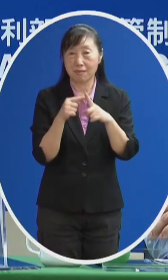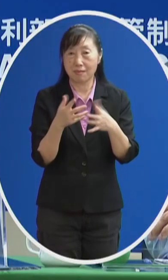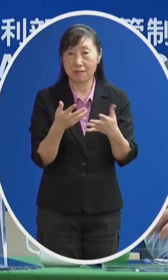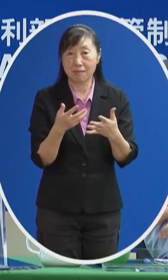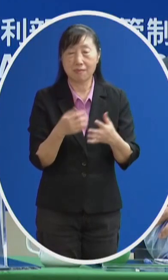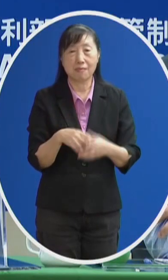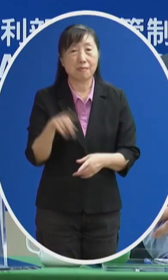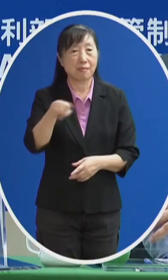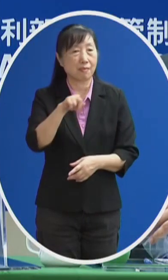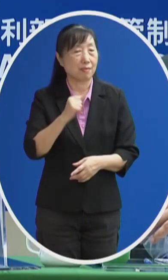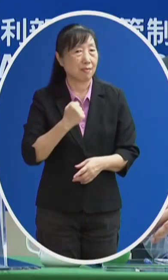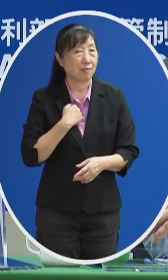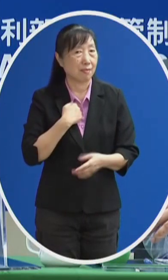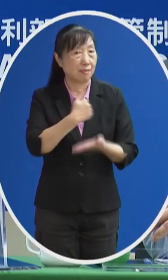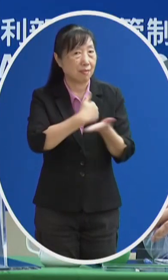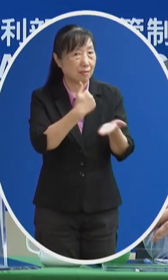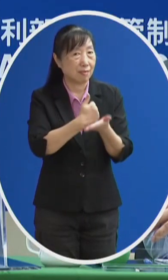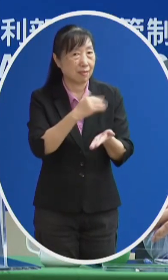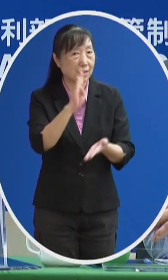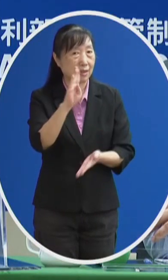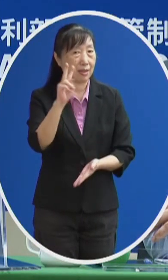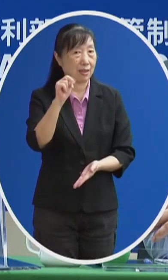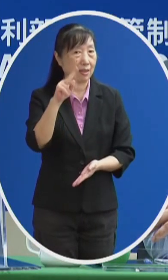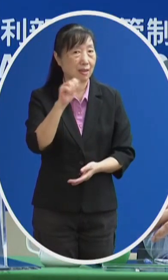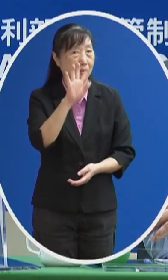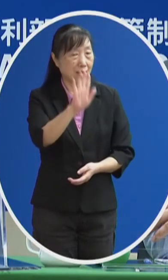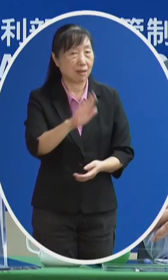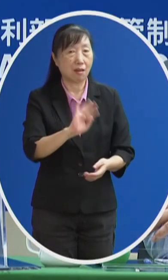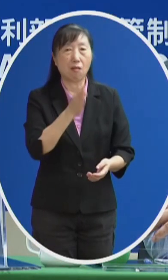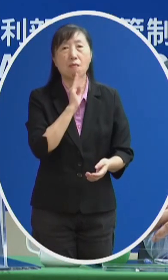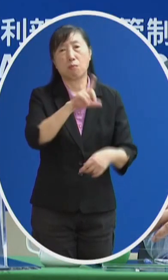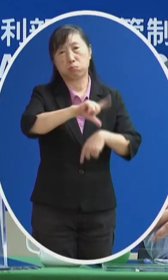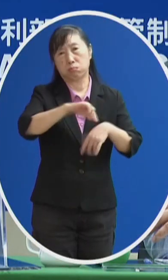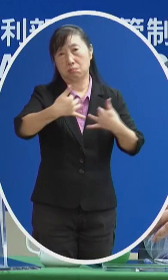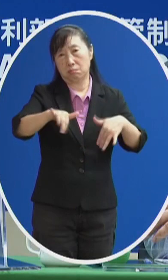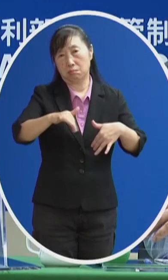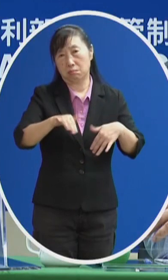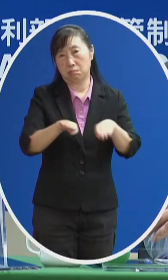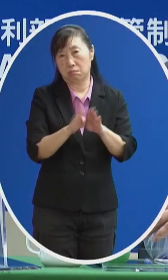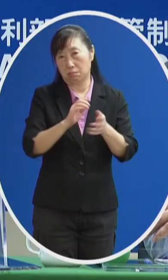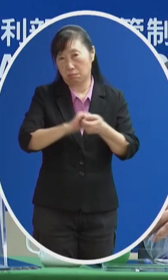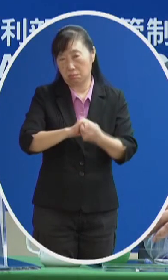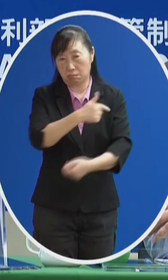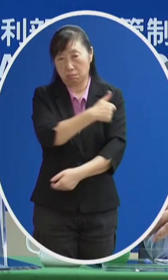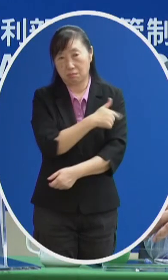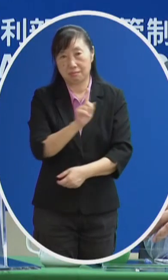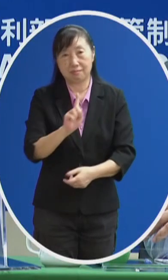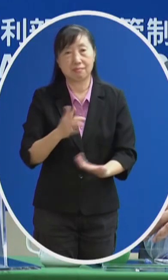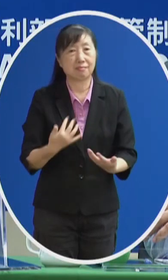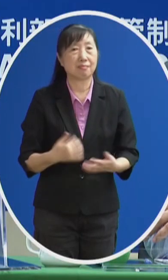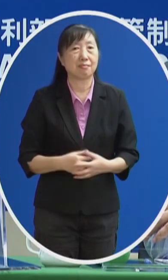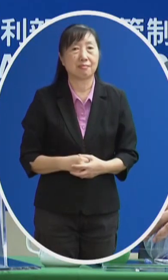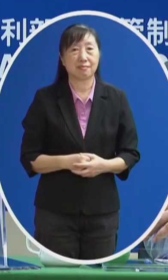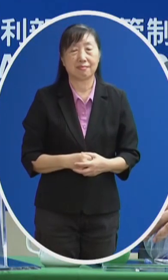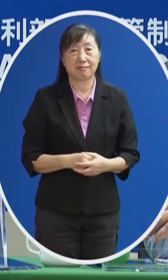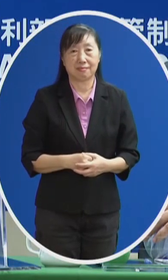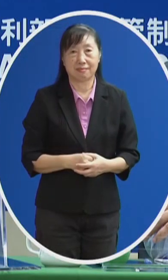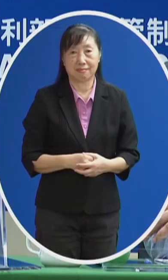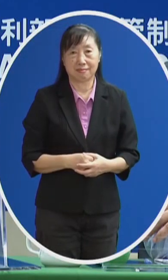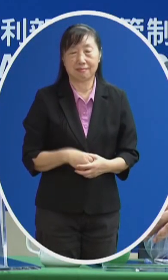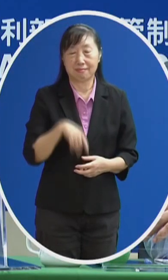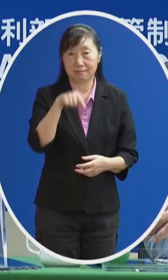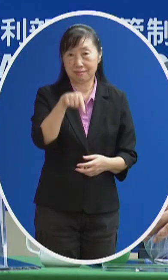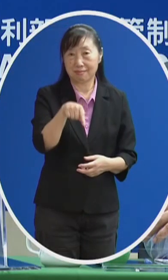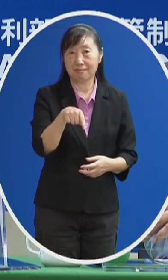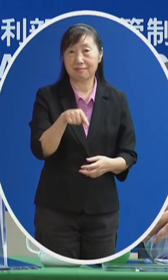这个大家知道说有 NBNT 的疫苗哈，现在时间未定，开打的时间也未定。好，那不过哈，这次